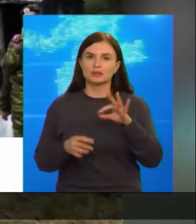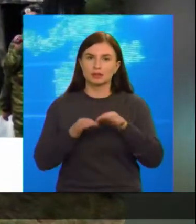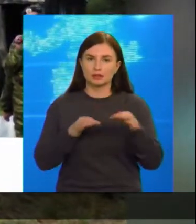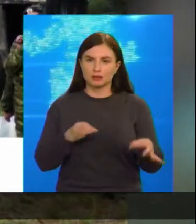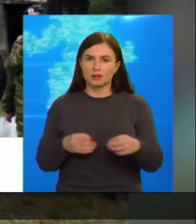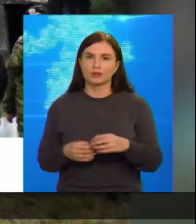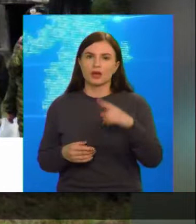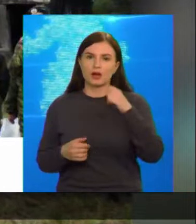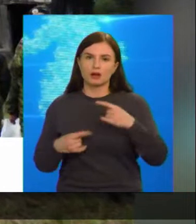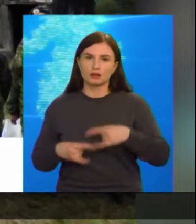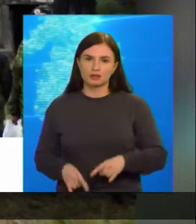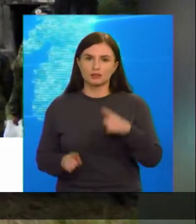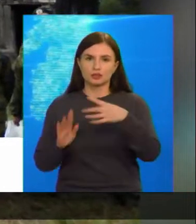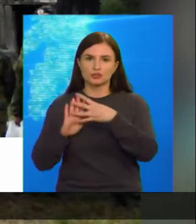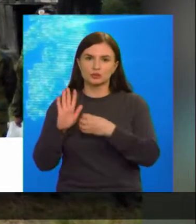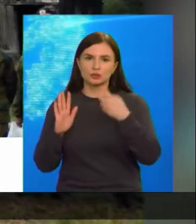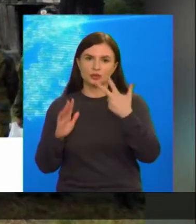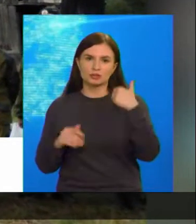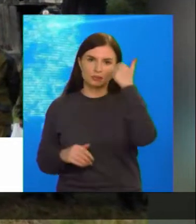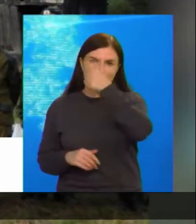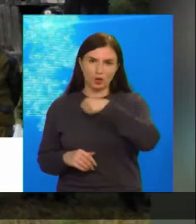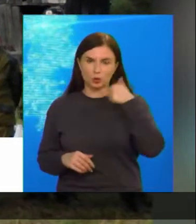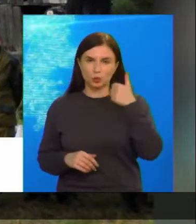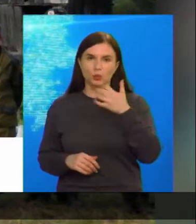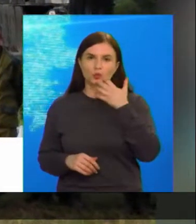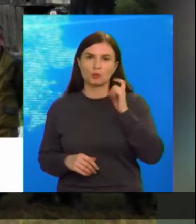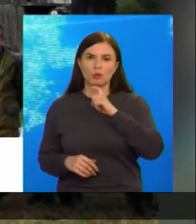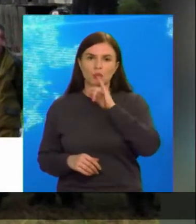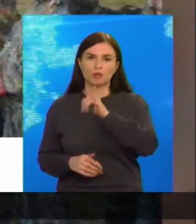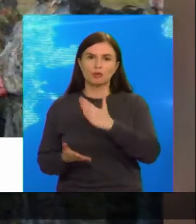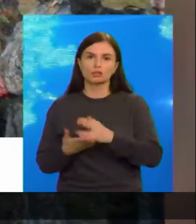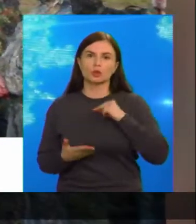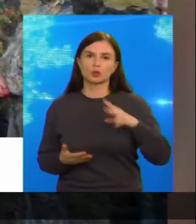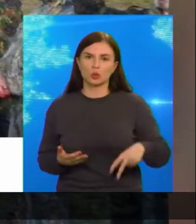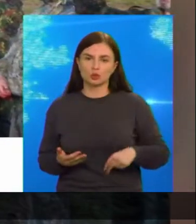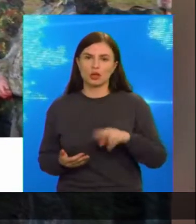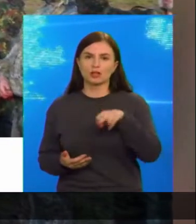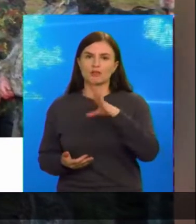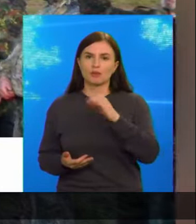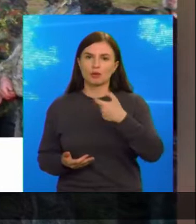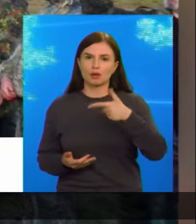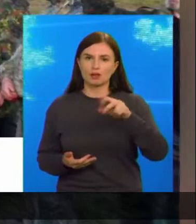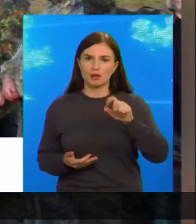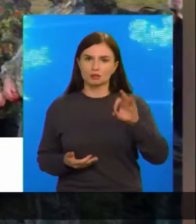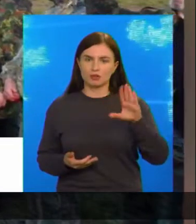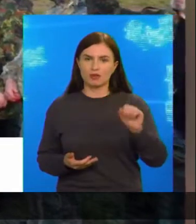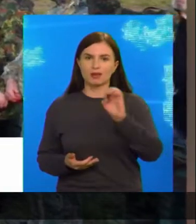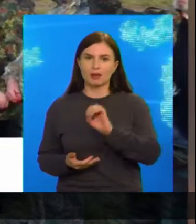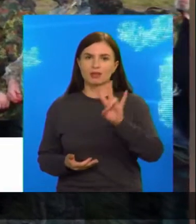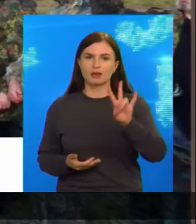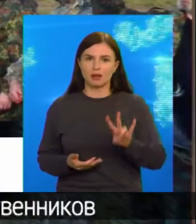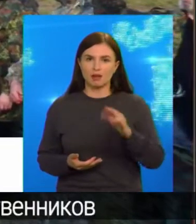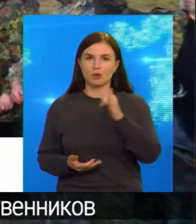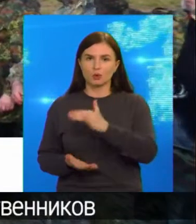в 1913 году. По данным поисковиков, на Южном Урале у него осталась дочь Двоеглазова Елена Николаевна. У солдата родились 3